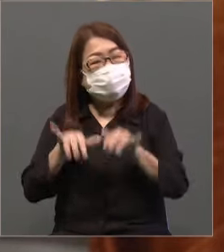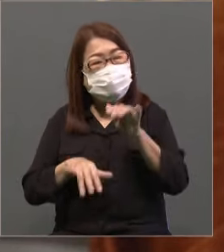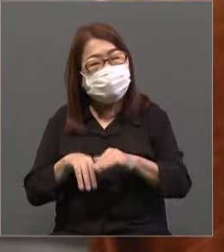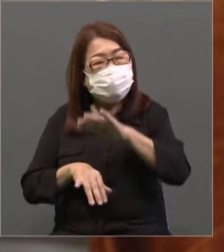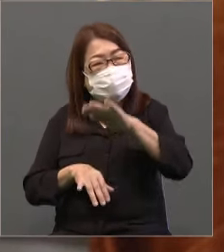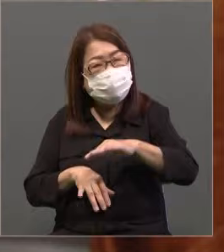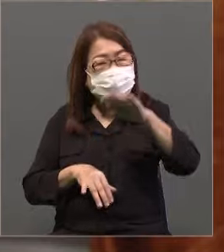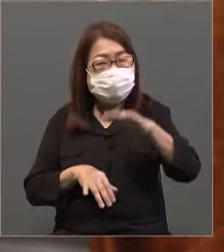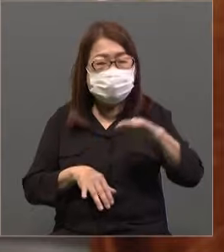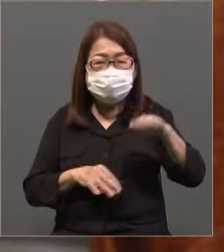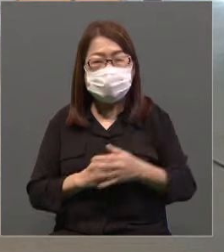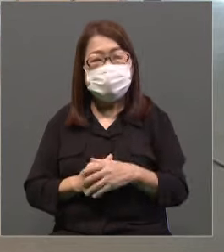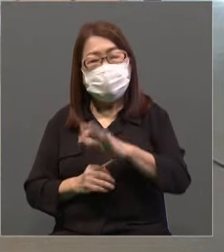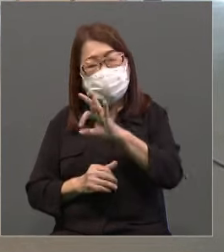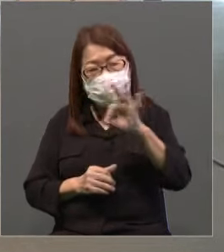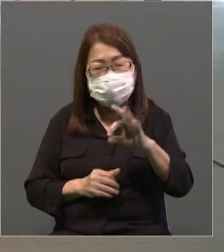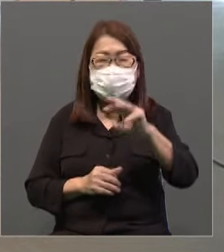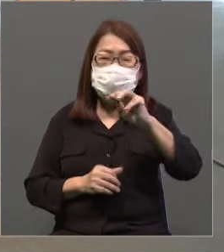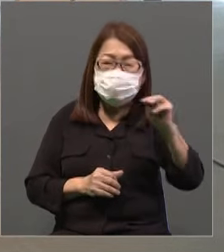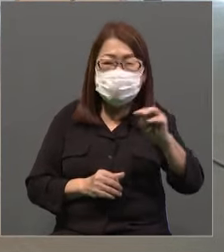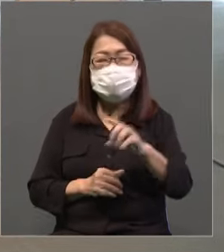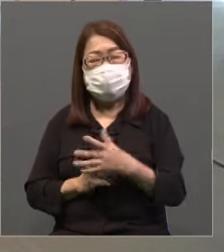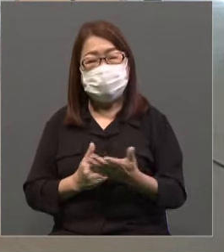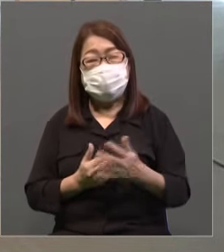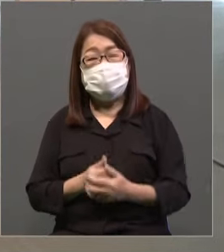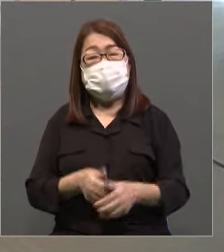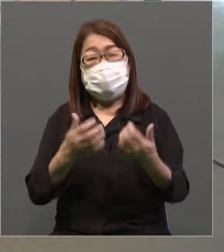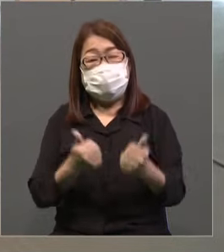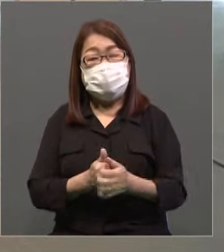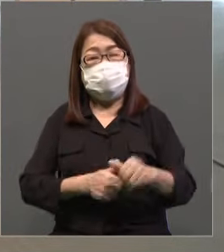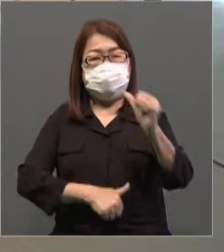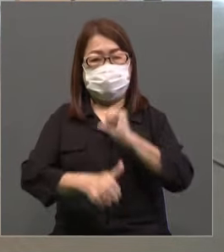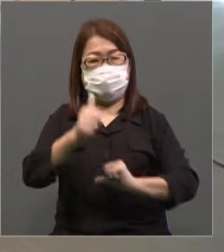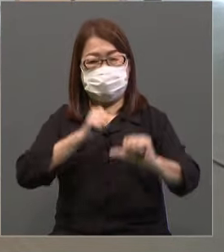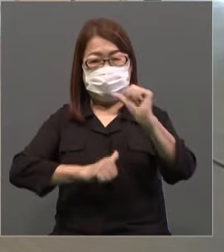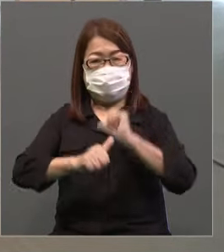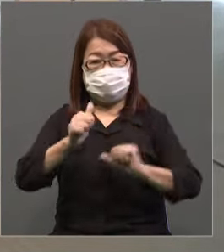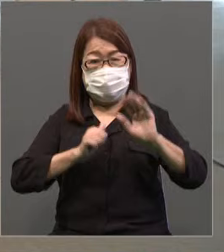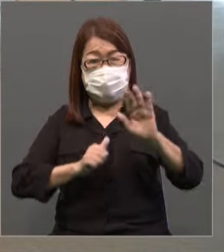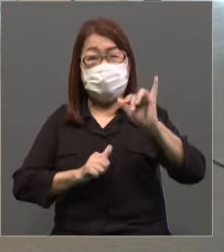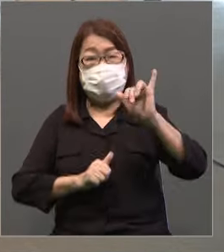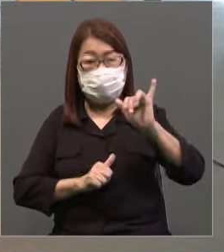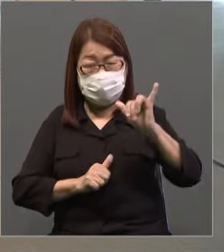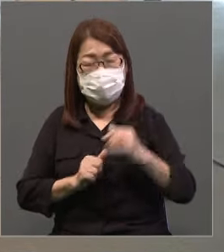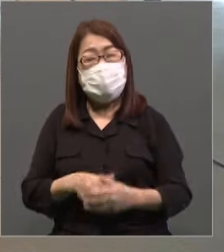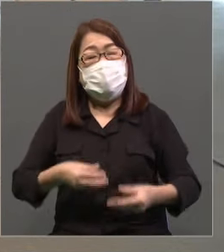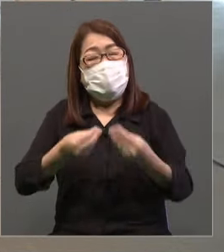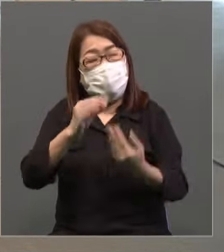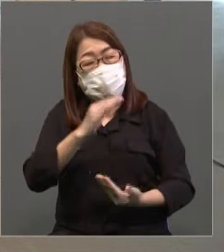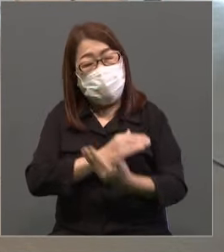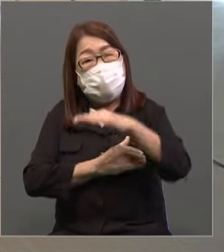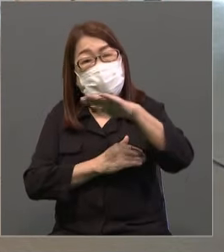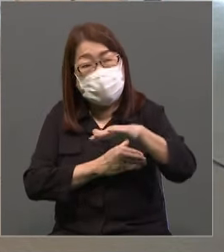ลโด ล่าสุดเวที Yamaha Thailand Music Festival ทาง Yamaha ได้เปิดโอกาสให้เด็กเล็กอ